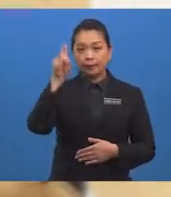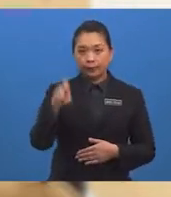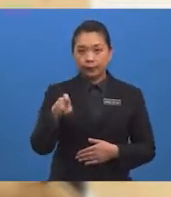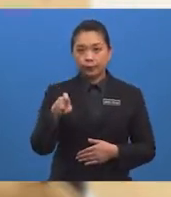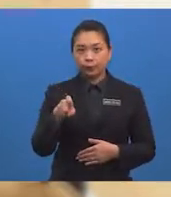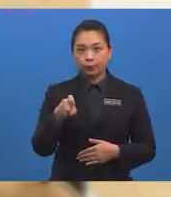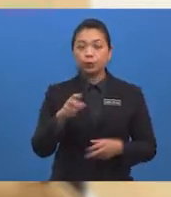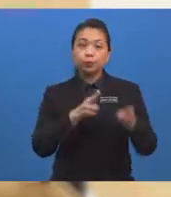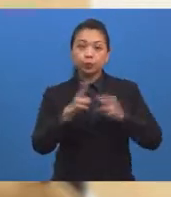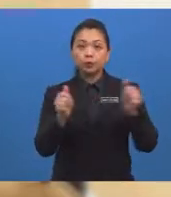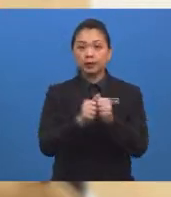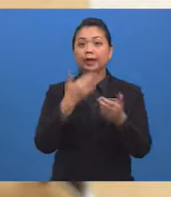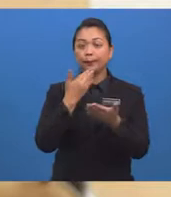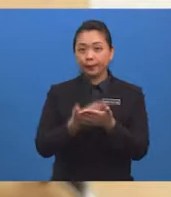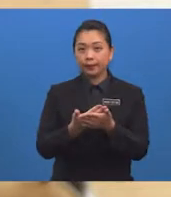organisasi.